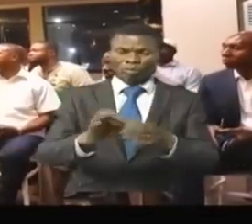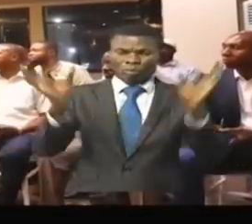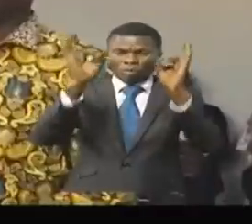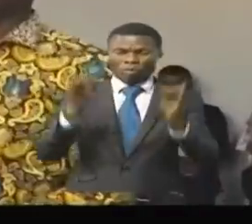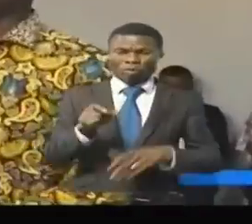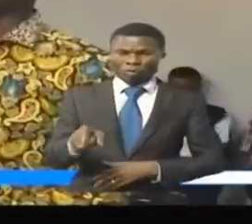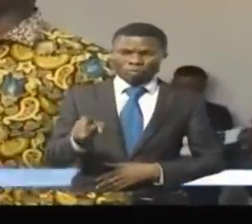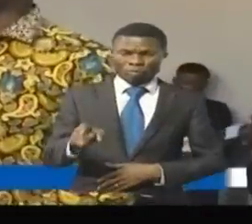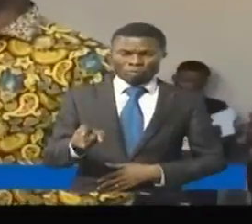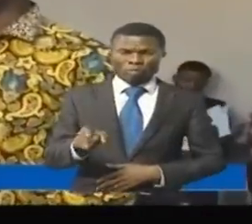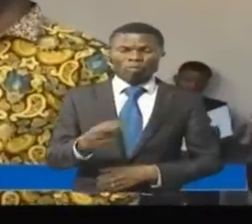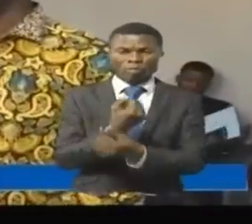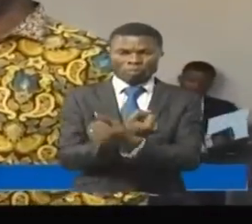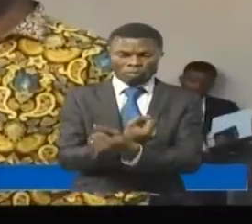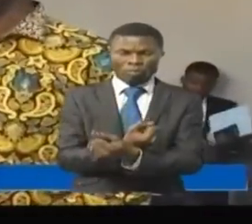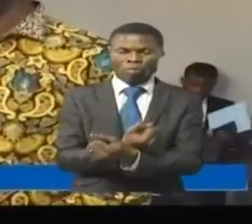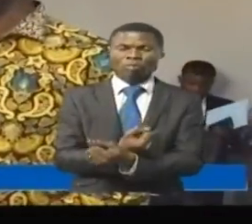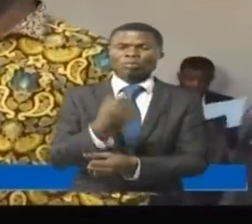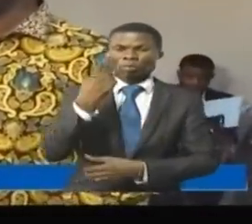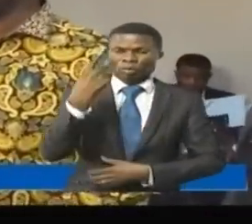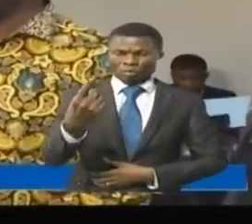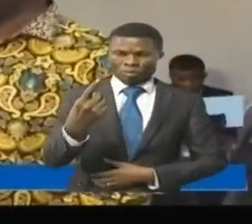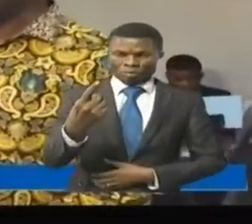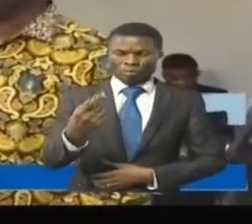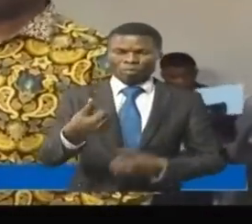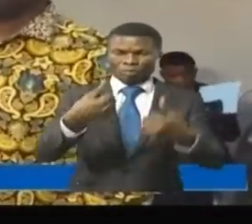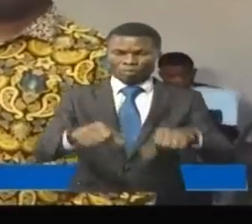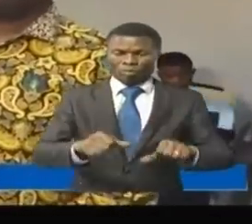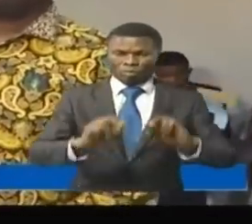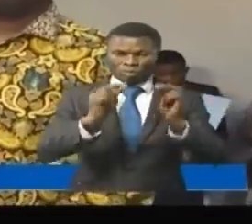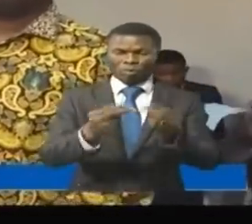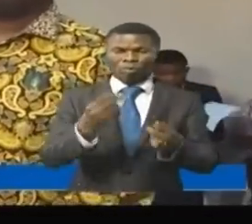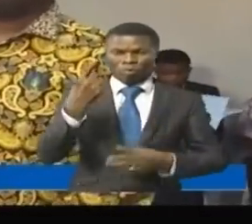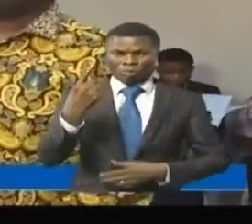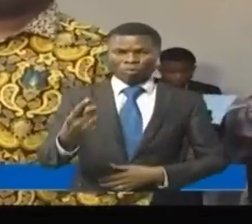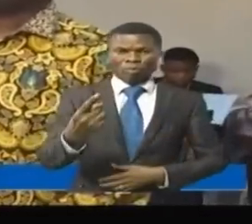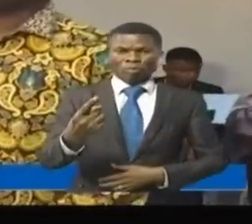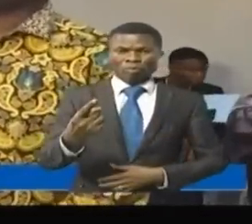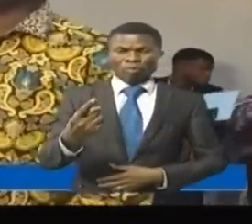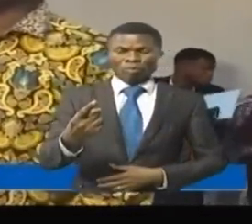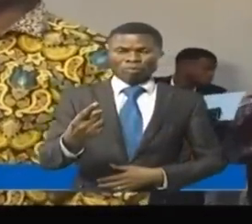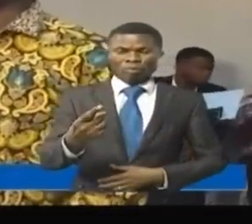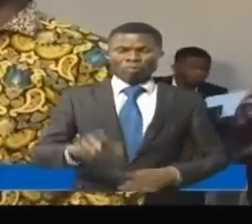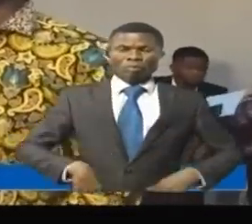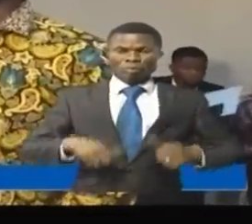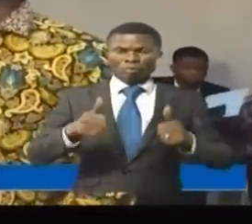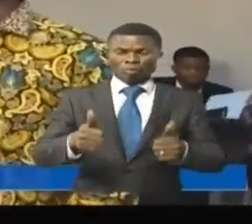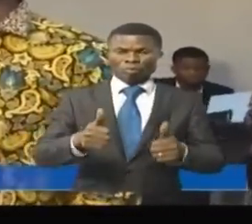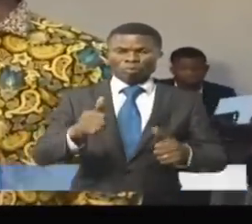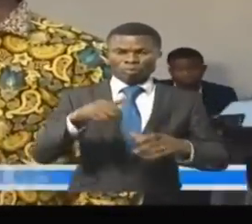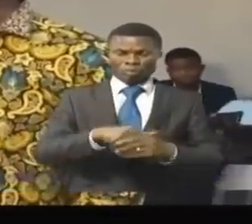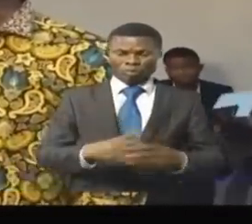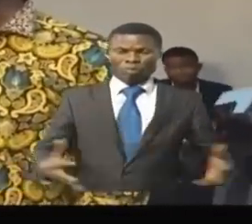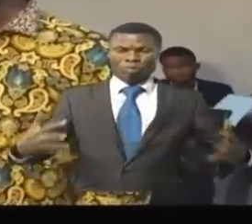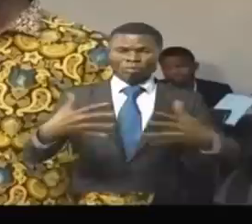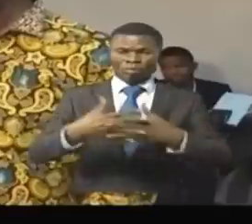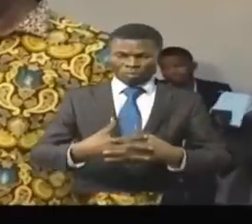fédération. Restez ensemble, restez unis, vivez toujours dans l'harmonie.